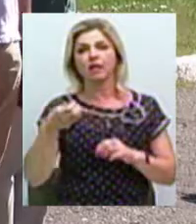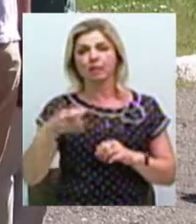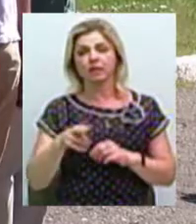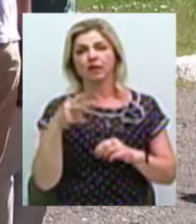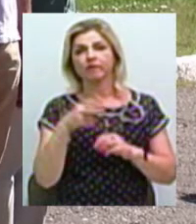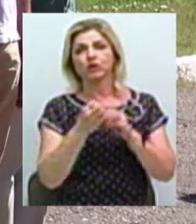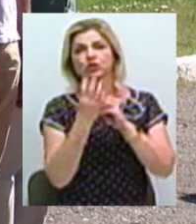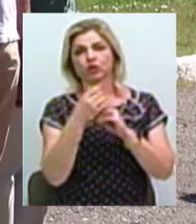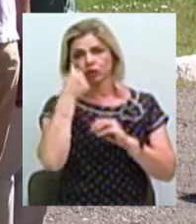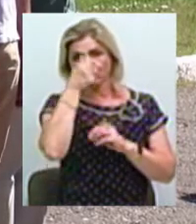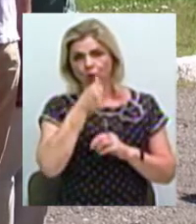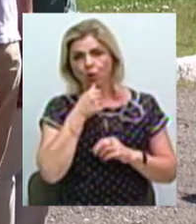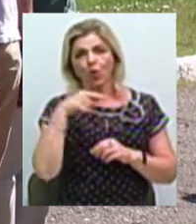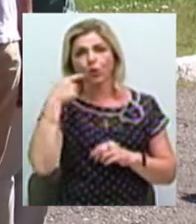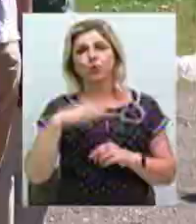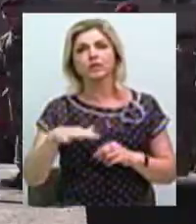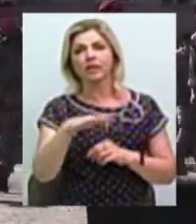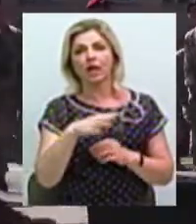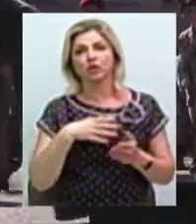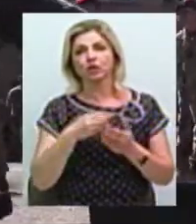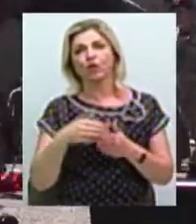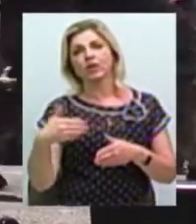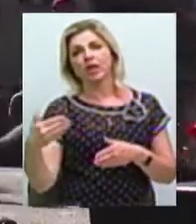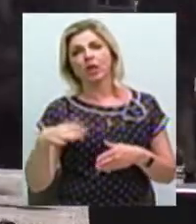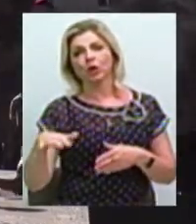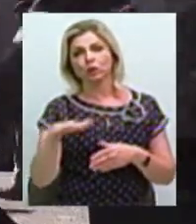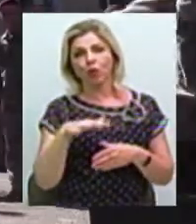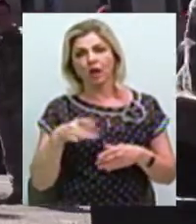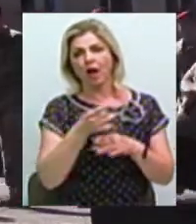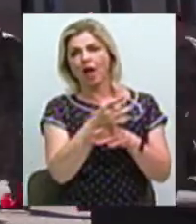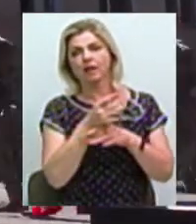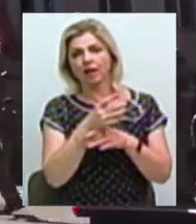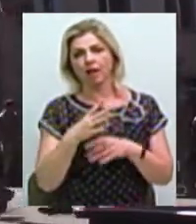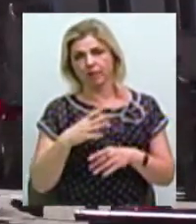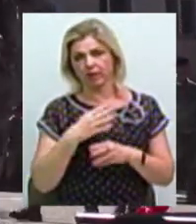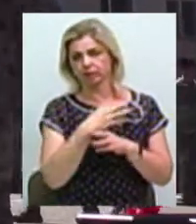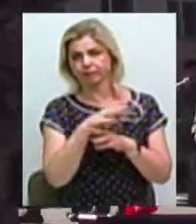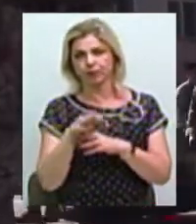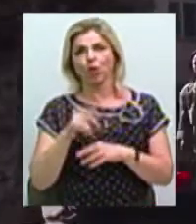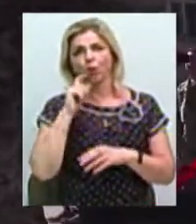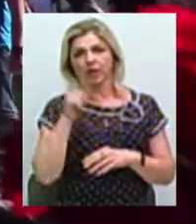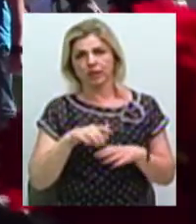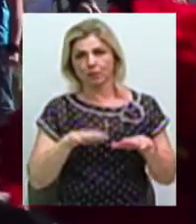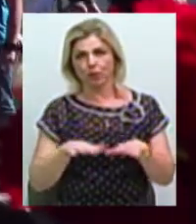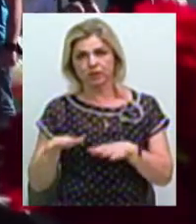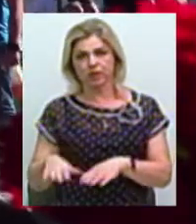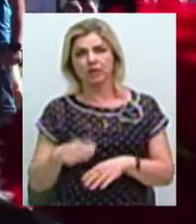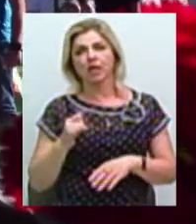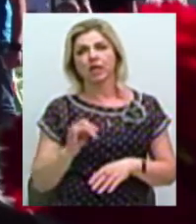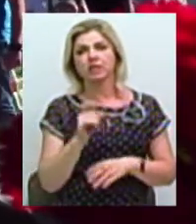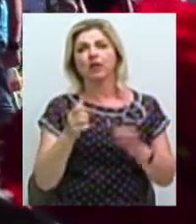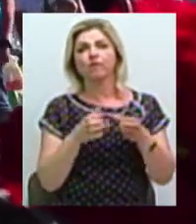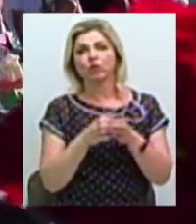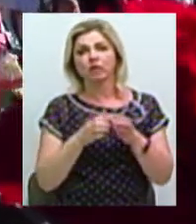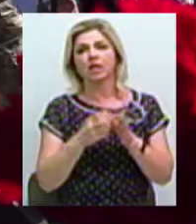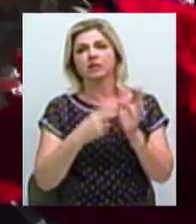року росіяни зі своєї території з реактивної артилерії обстріляли українські позиції. З числа військових 79-ї